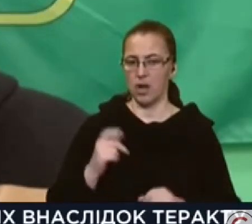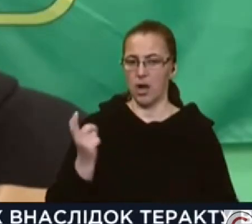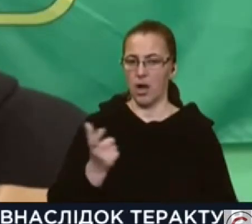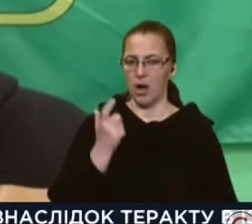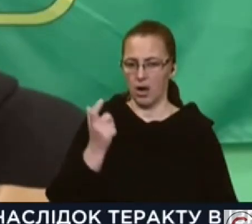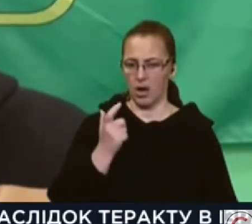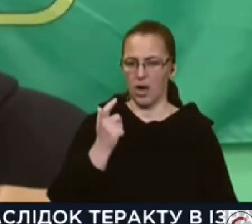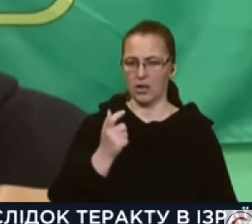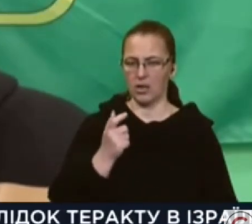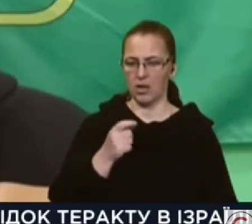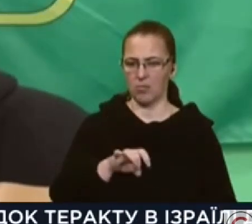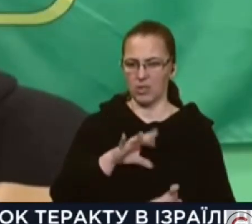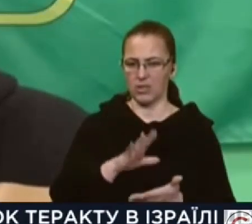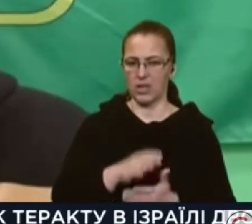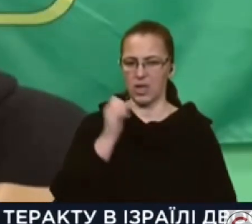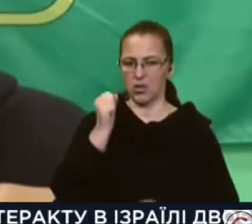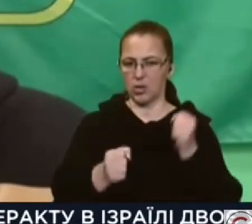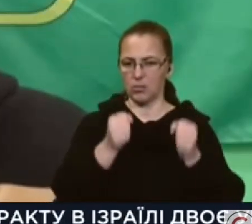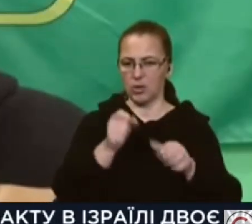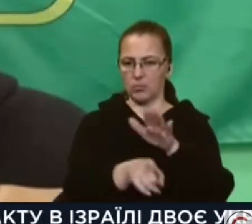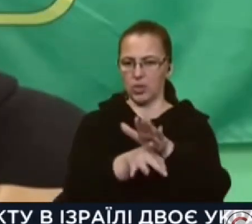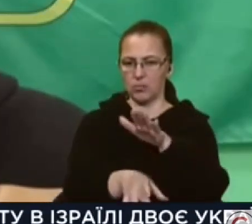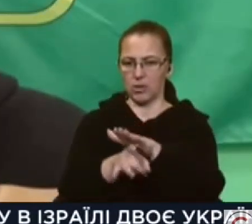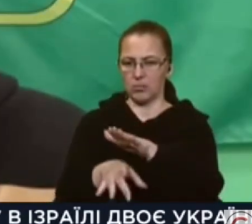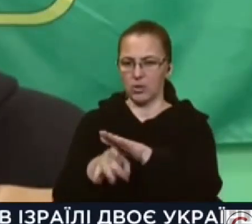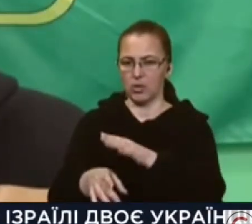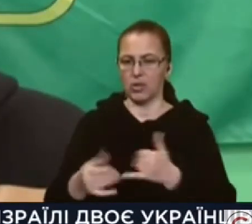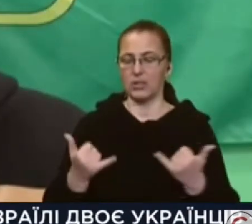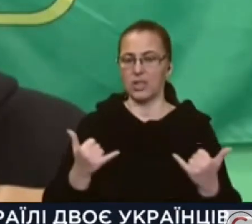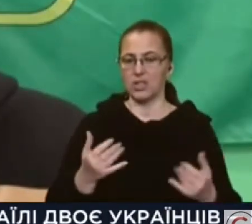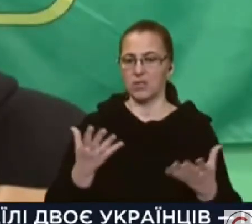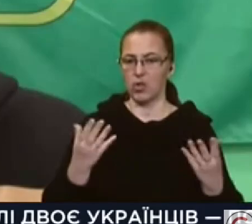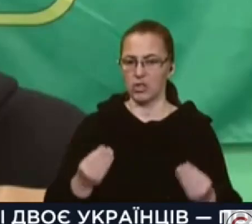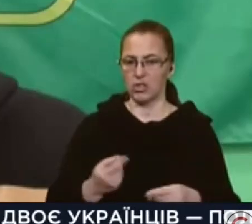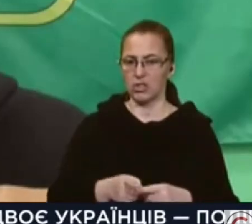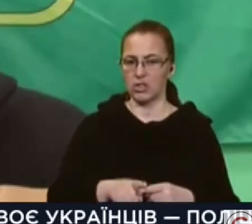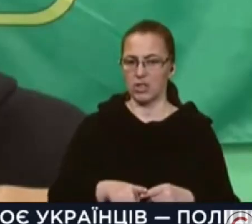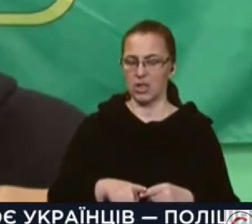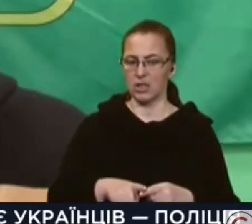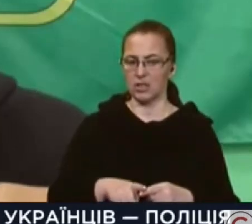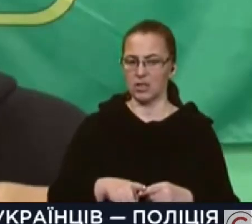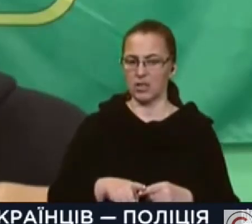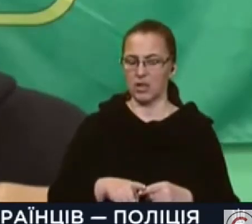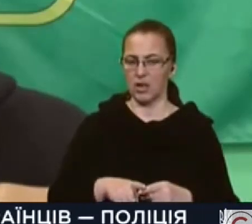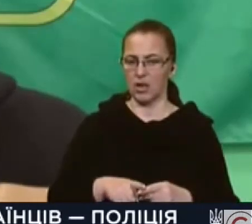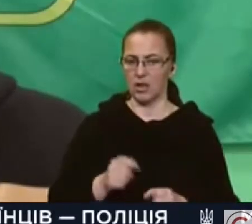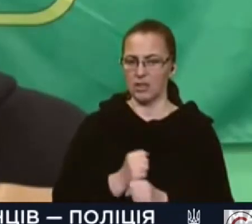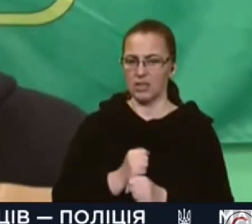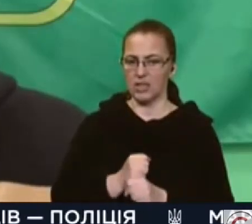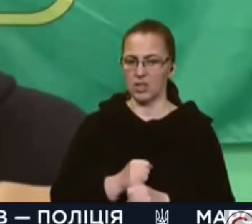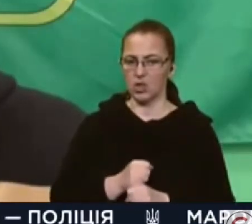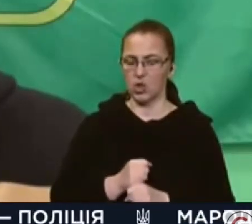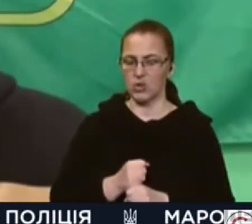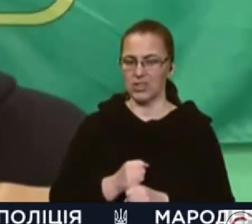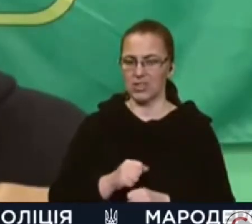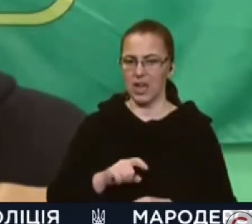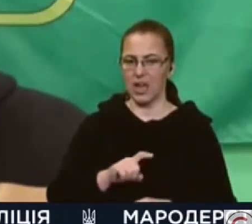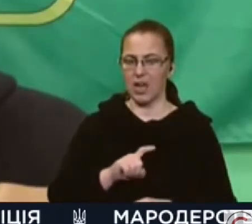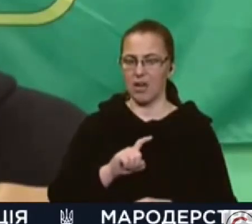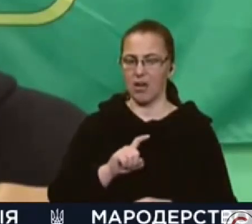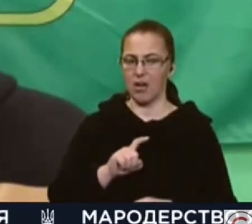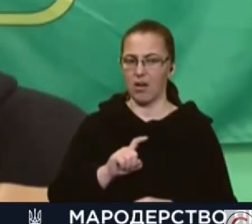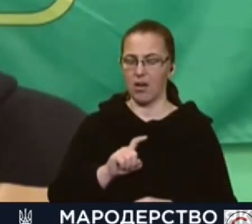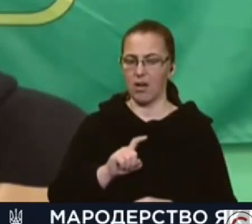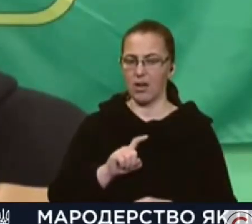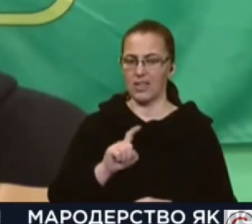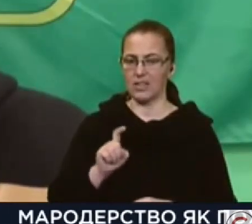подвергается тотальным бомбардировкам. На сегодняшний день это ведется с земли. И